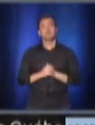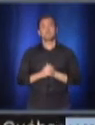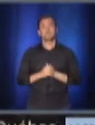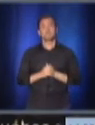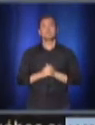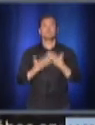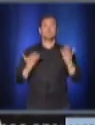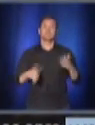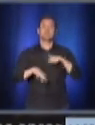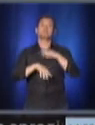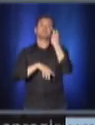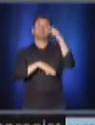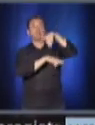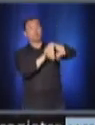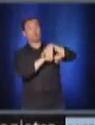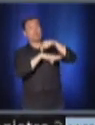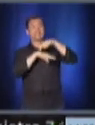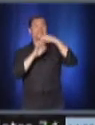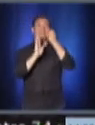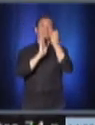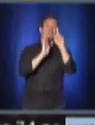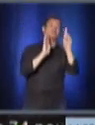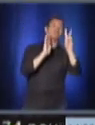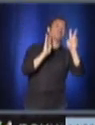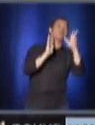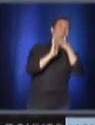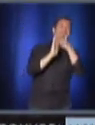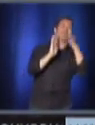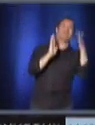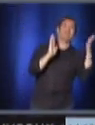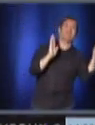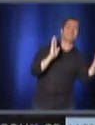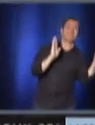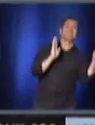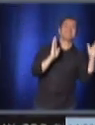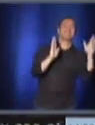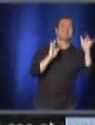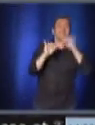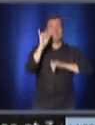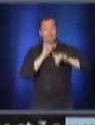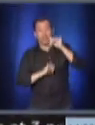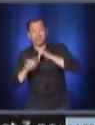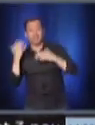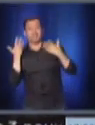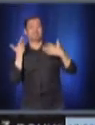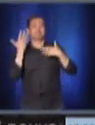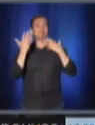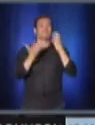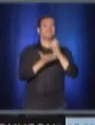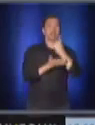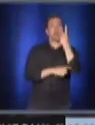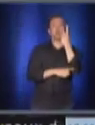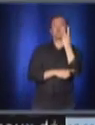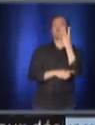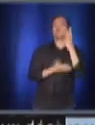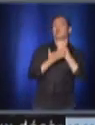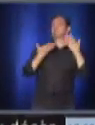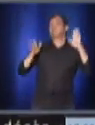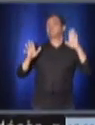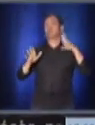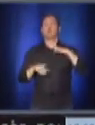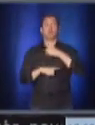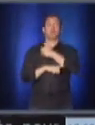qui sont, qui viennent, il y a toutes sortes de consommateurs d'alcool. Il y a ceux qui vont consommer un verre ou deux, etc. Mais il y en a aussi qui